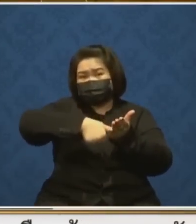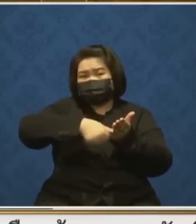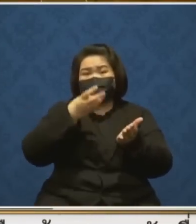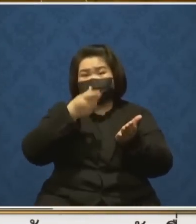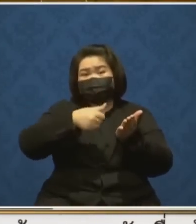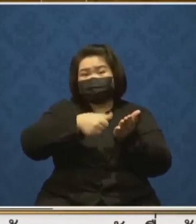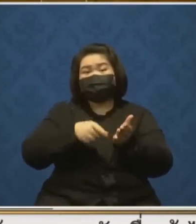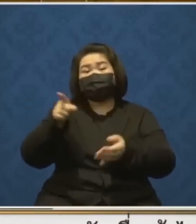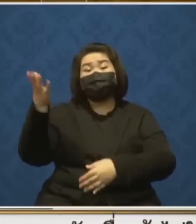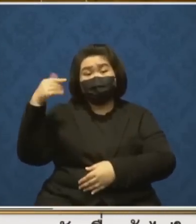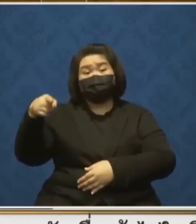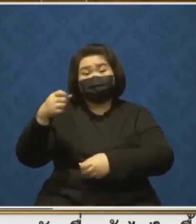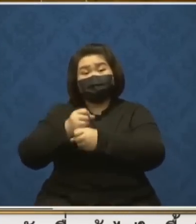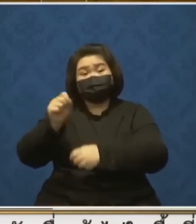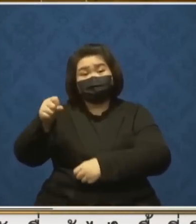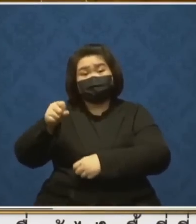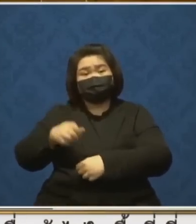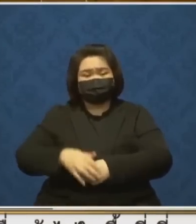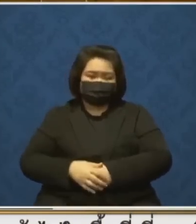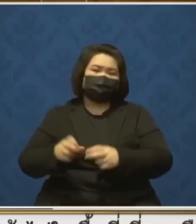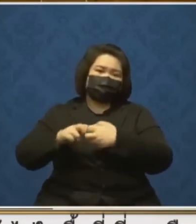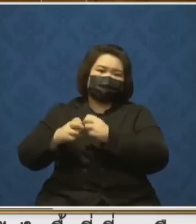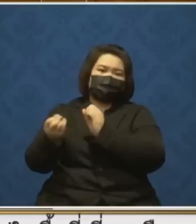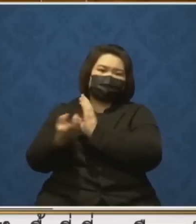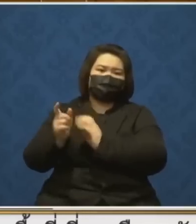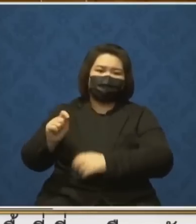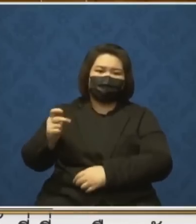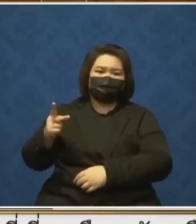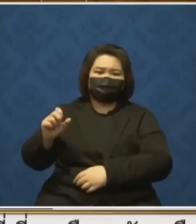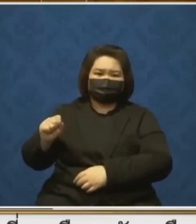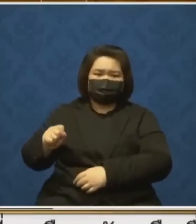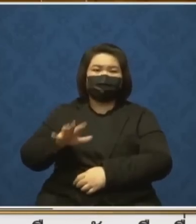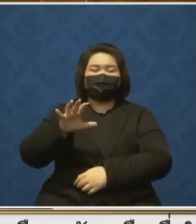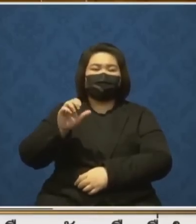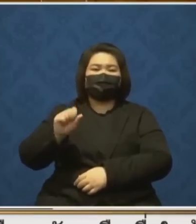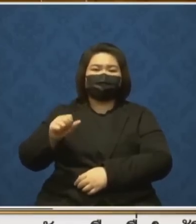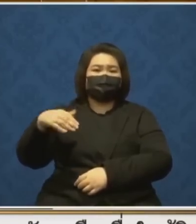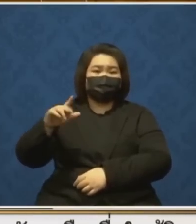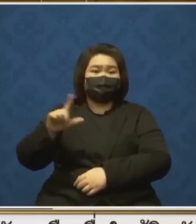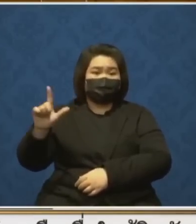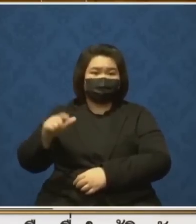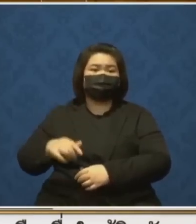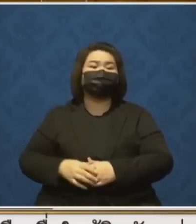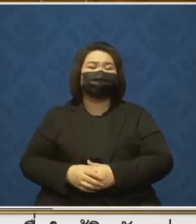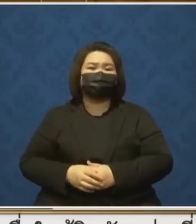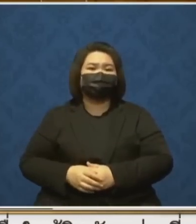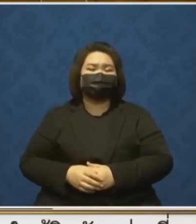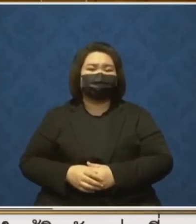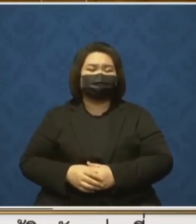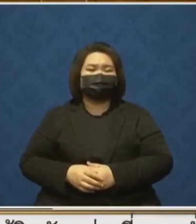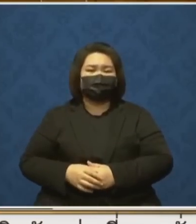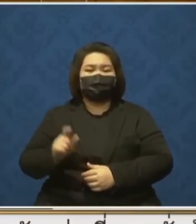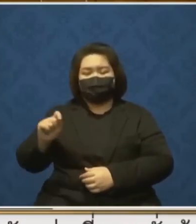บก่อความเสียหายให้อ.ก.ส. 54861 ลานบาทจนอ.ก.ส.ต